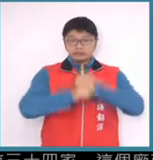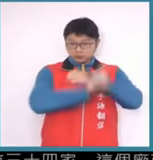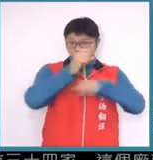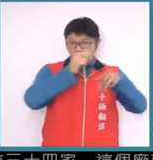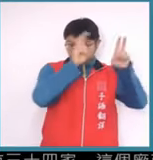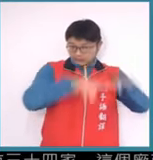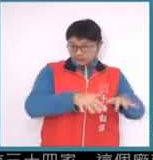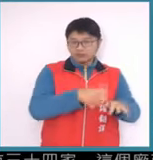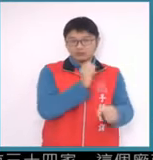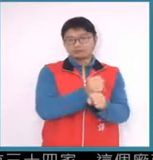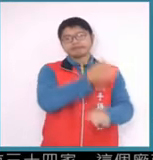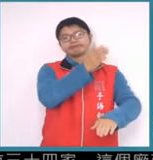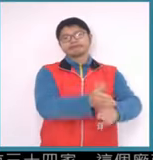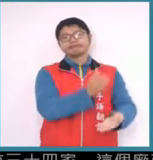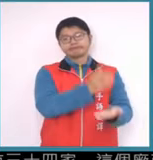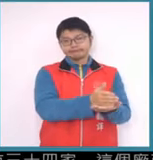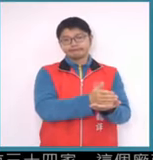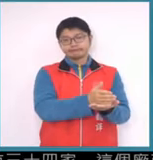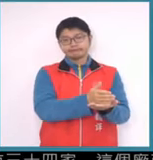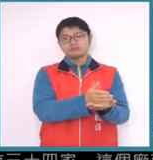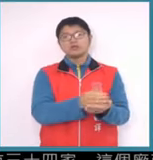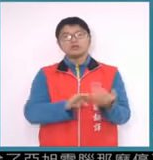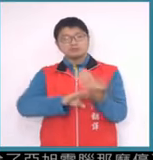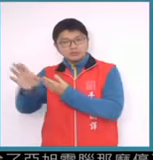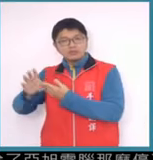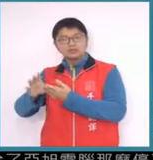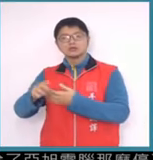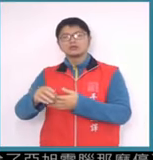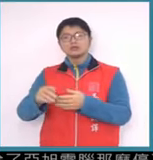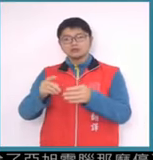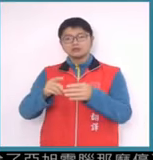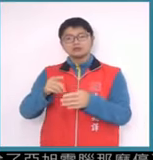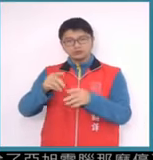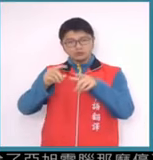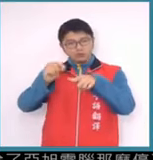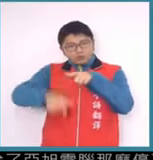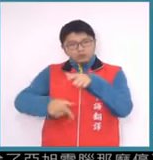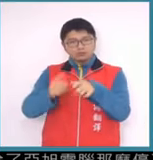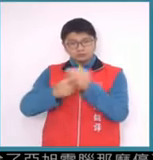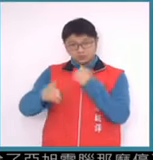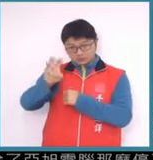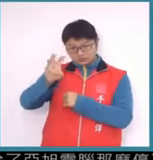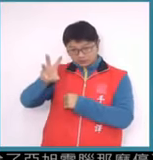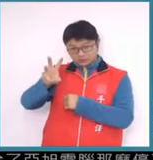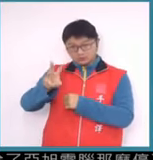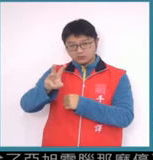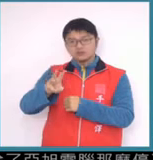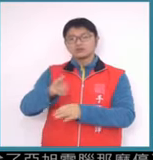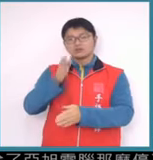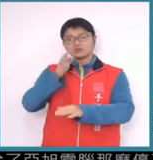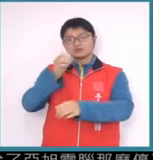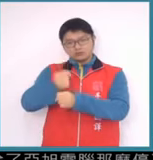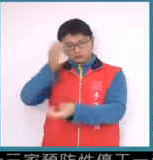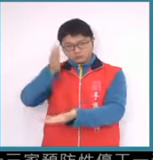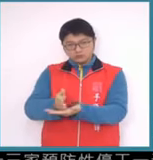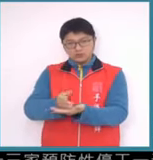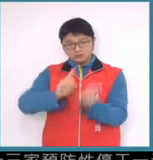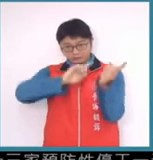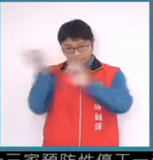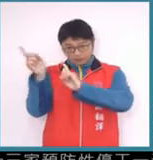那其他的这个33家预防性停工一天，全部都要裁剪。那另